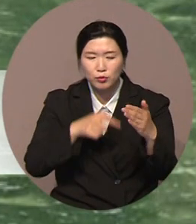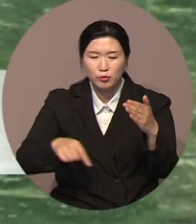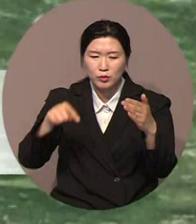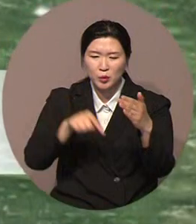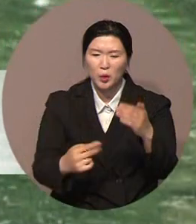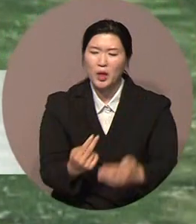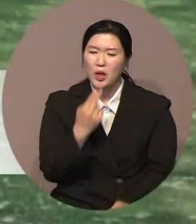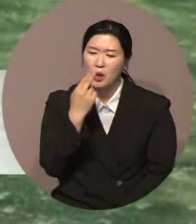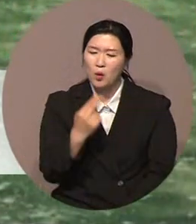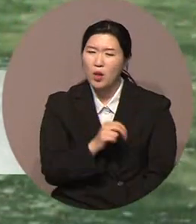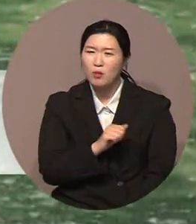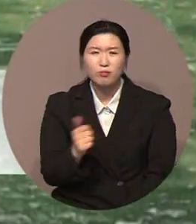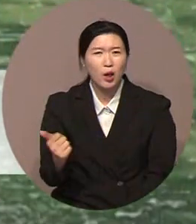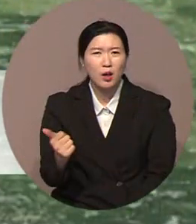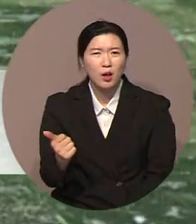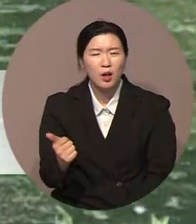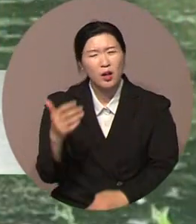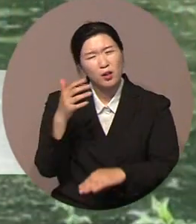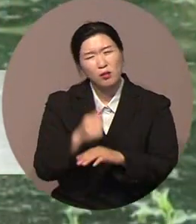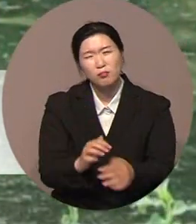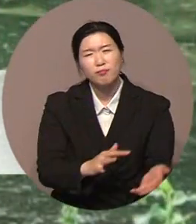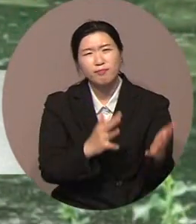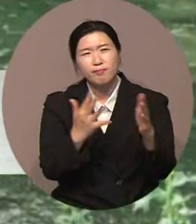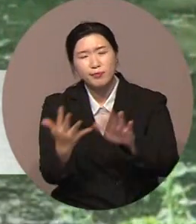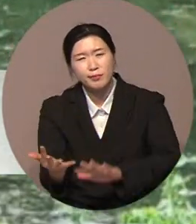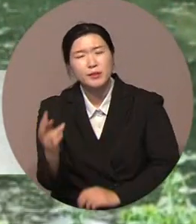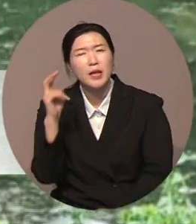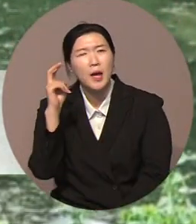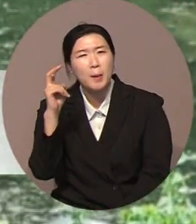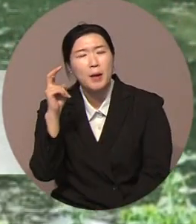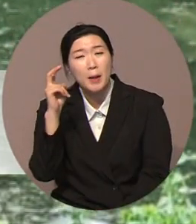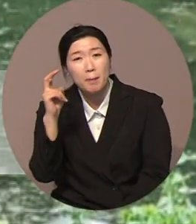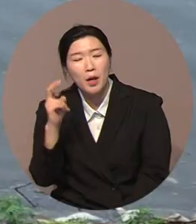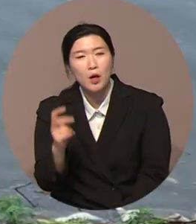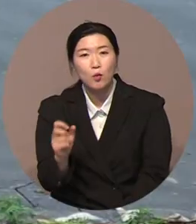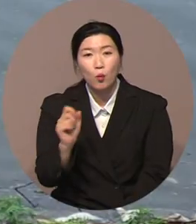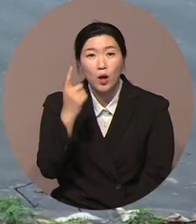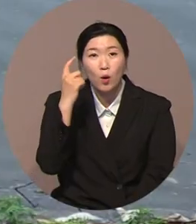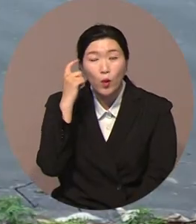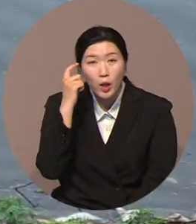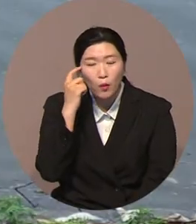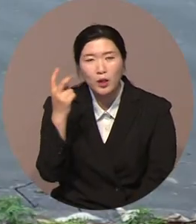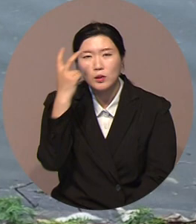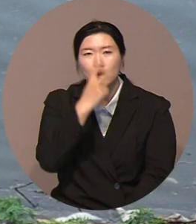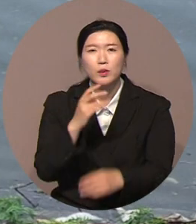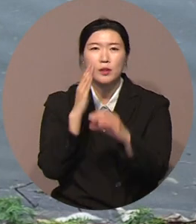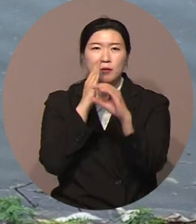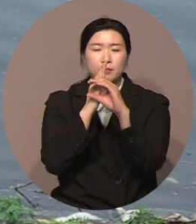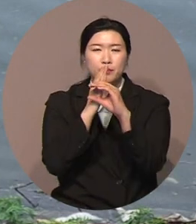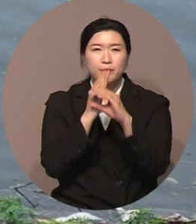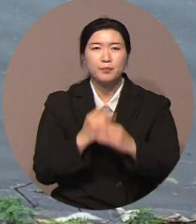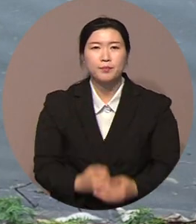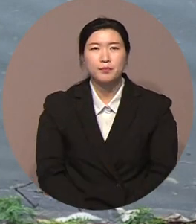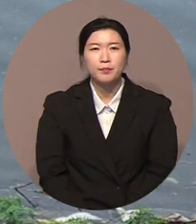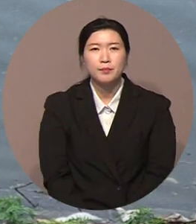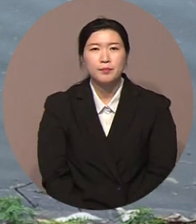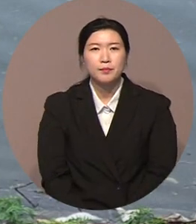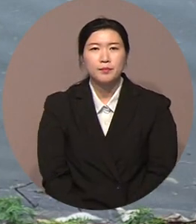장맛비로 인해 용존 산소가 부족해져 물고기가 폐쇄한 것으로 추정하고 정확한 원인을 조사하고 있습니다